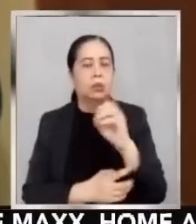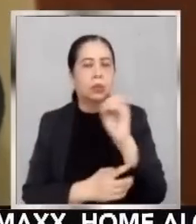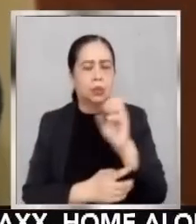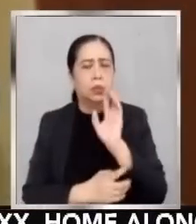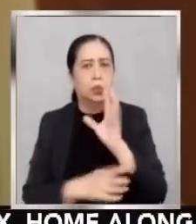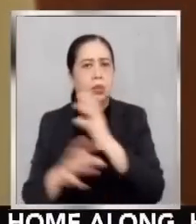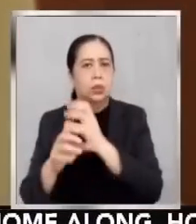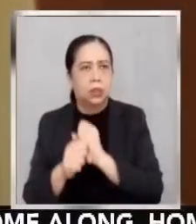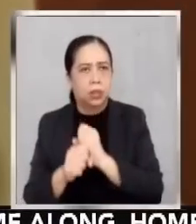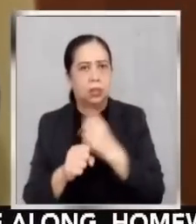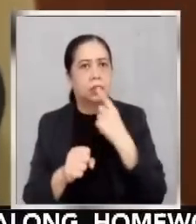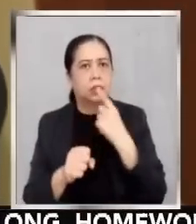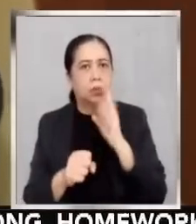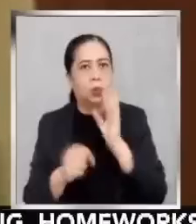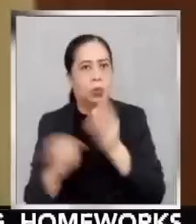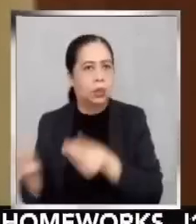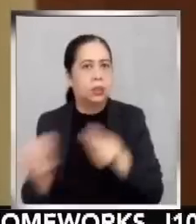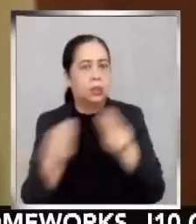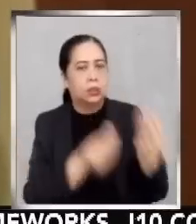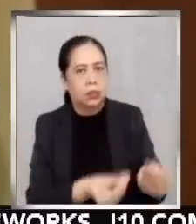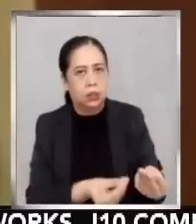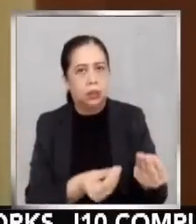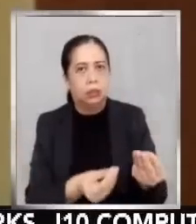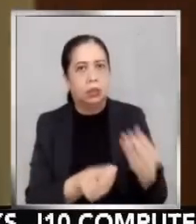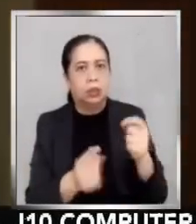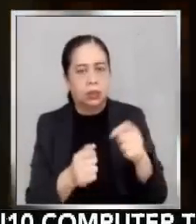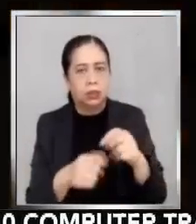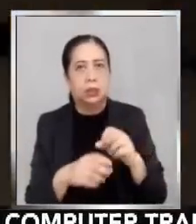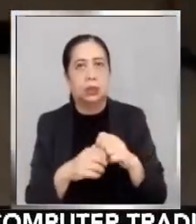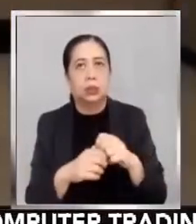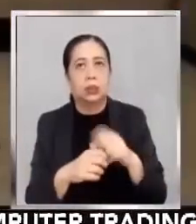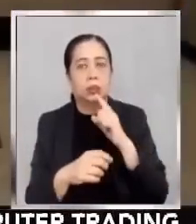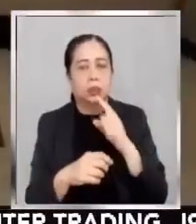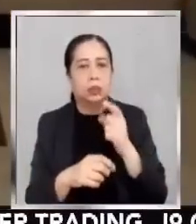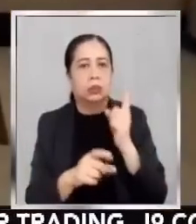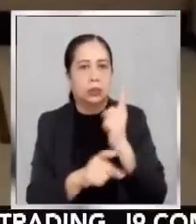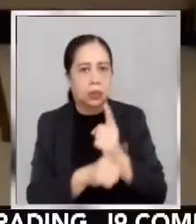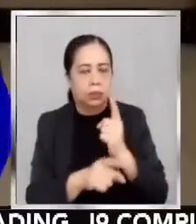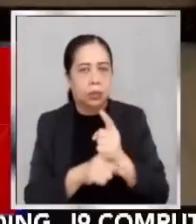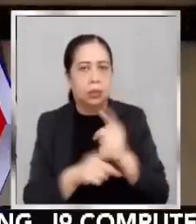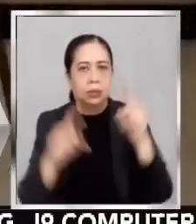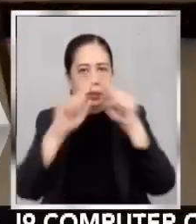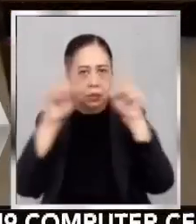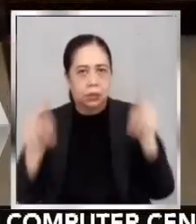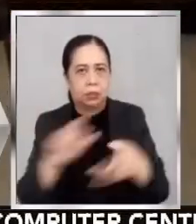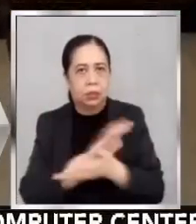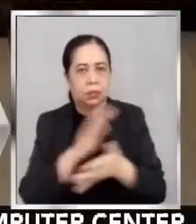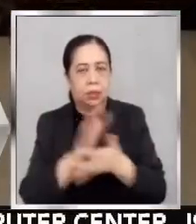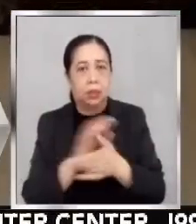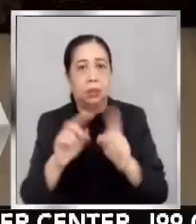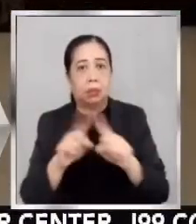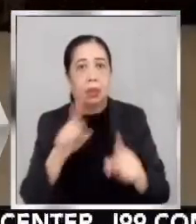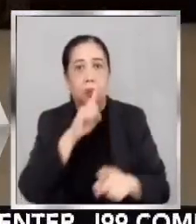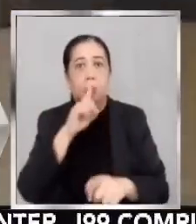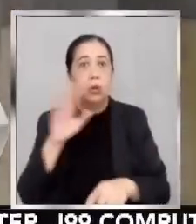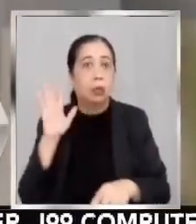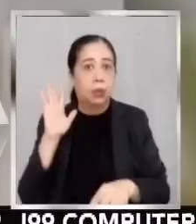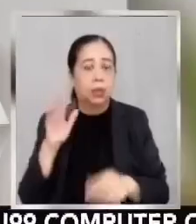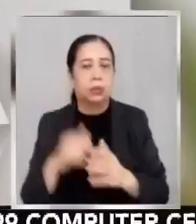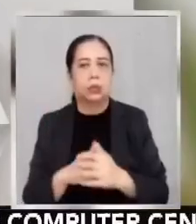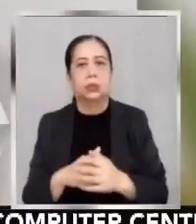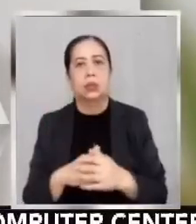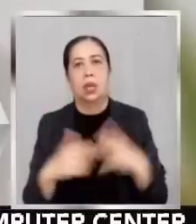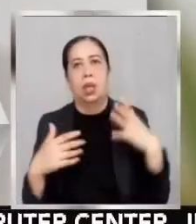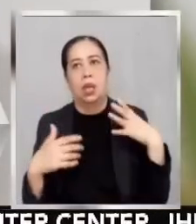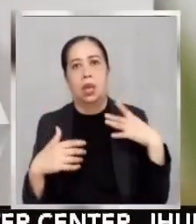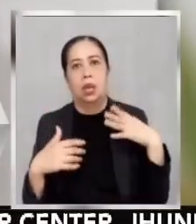yan at mabibigay ko po kay Laman Pilar yung tamang titulo. Pero ang pangakong ito, hindi na naabutan